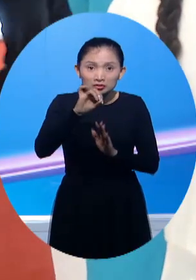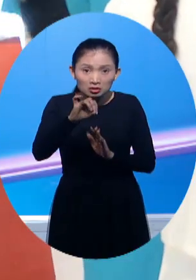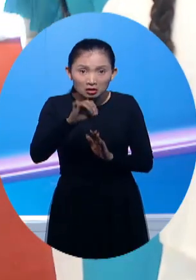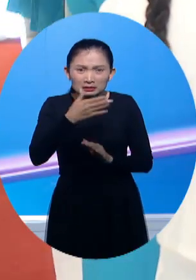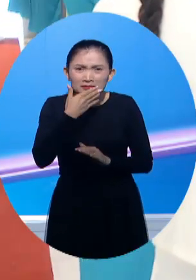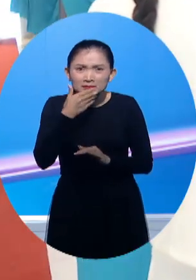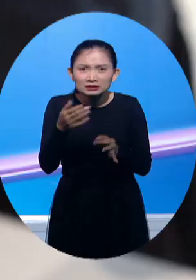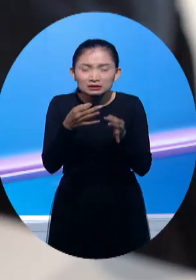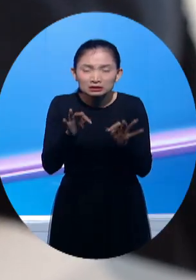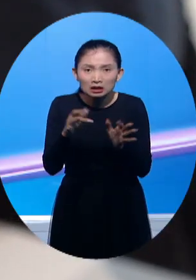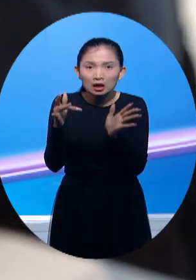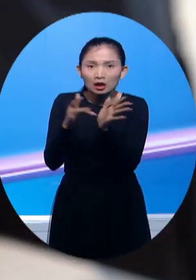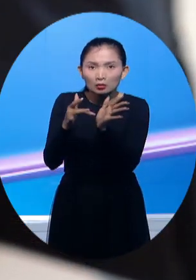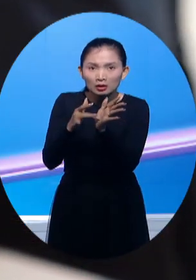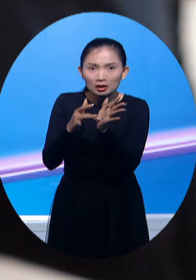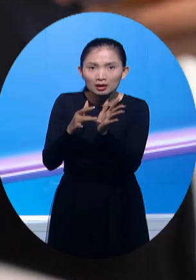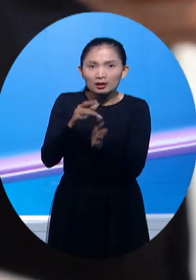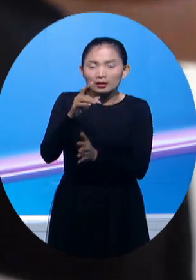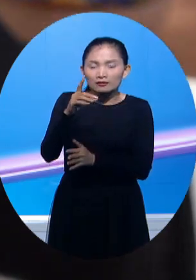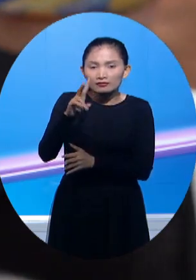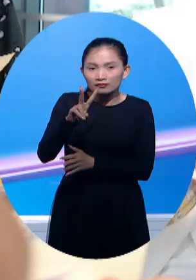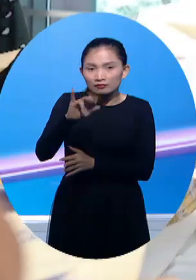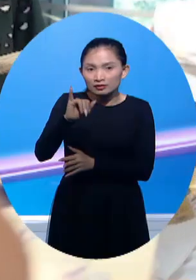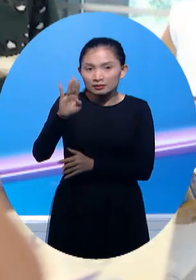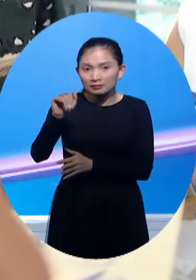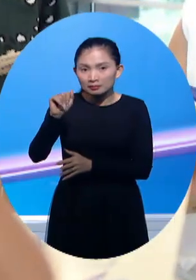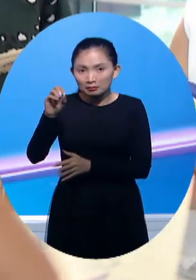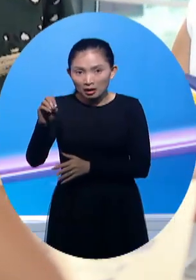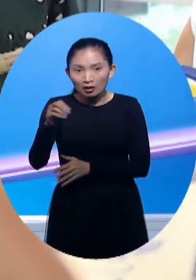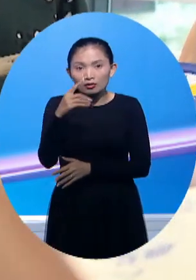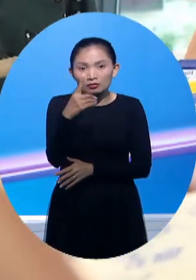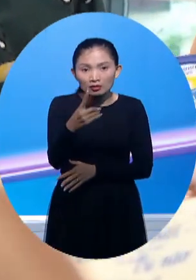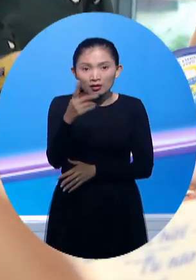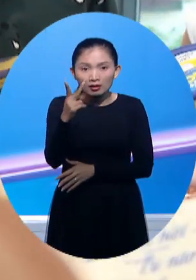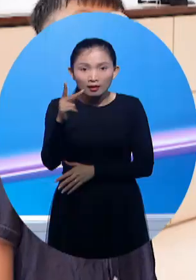biệt, việc ứng dụng công nghệ vi bao DHA hiện đại giúp chống oxy hóa, tạo ra